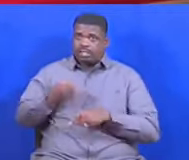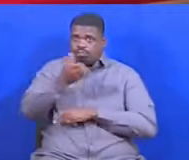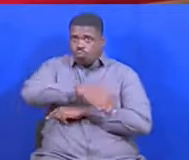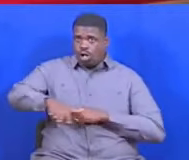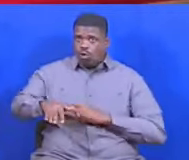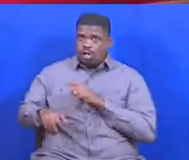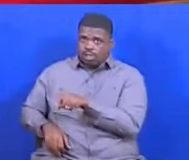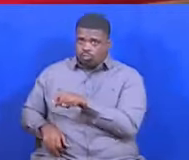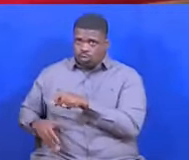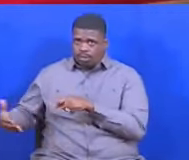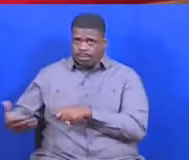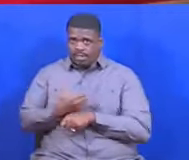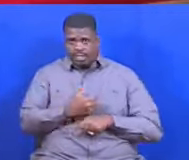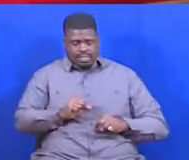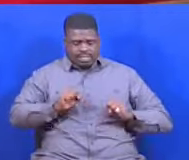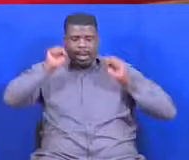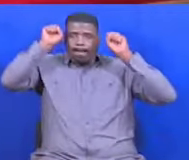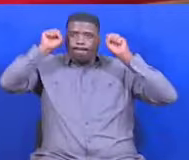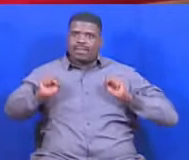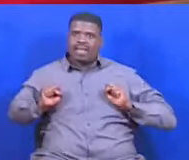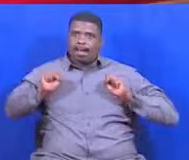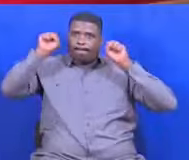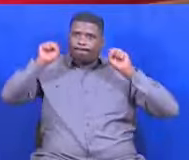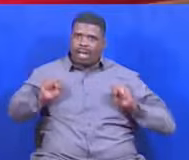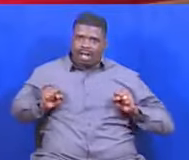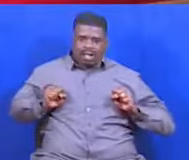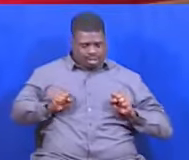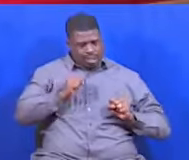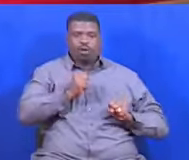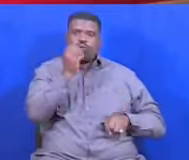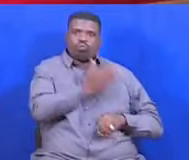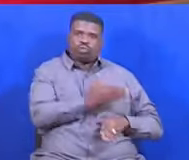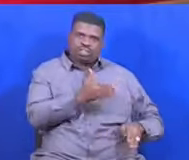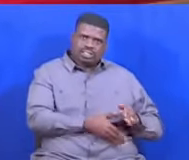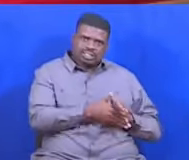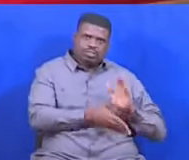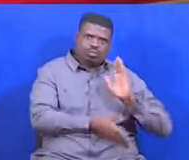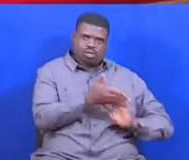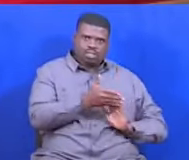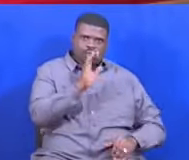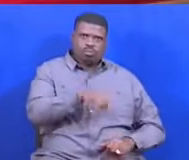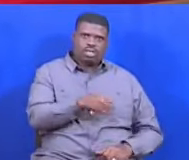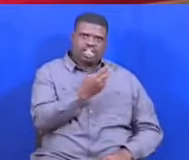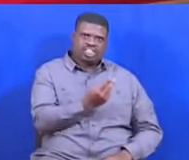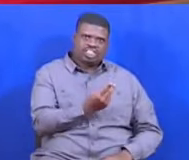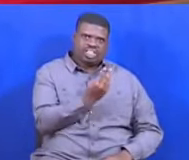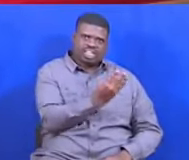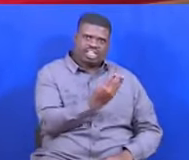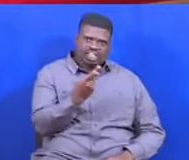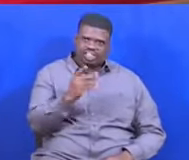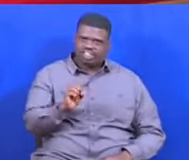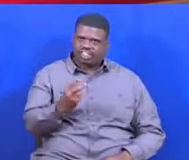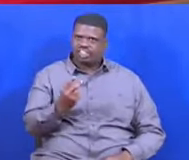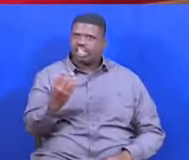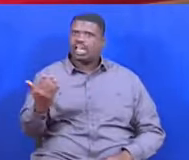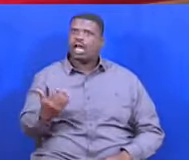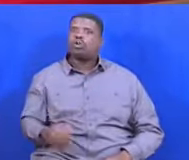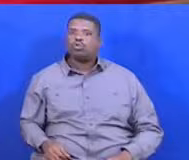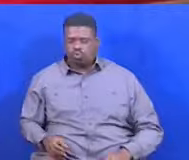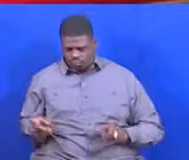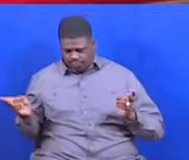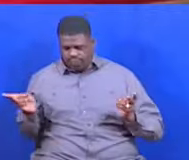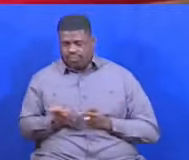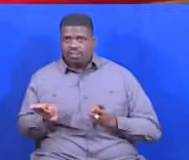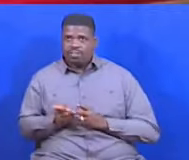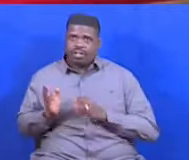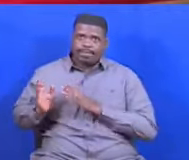anatarajiwa kupatikana mwezi Septemba na ujenzi kuanza katika mwaka wa fedha 24-25. Aidha, kwa